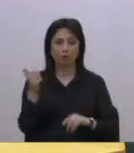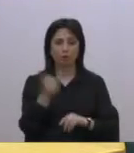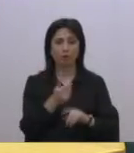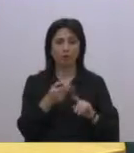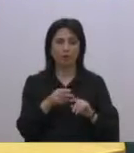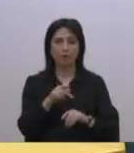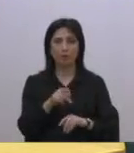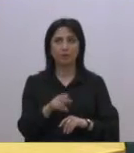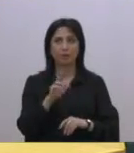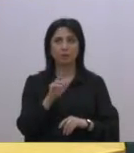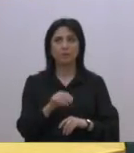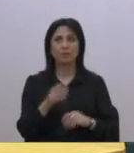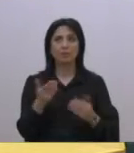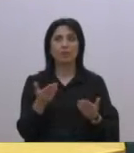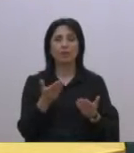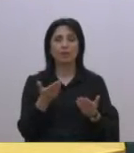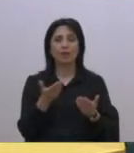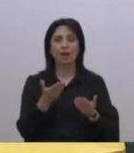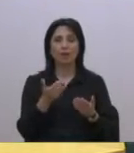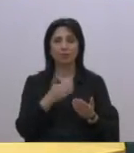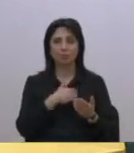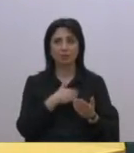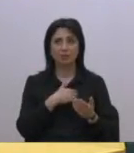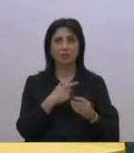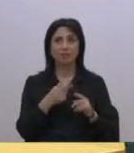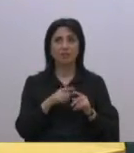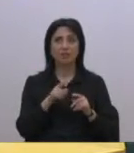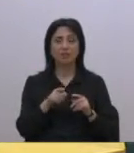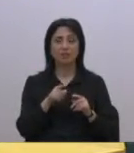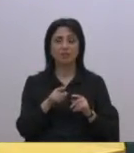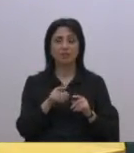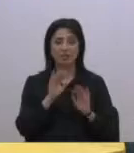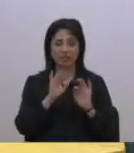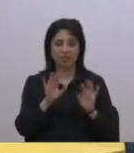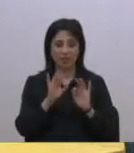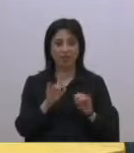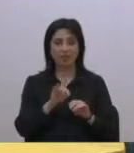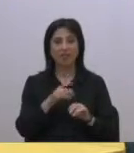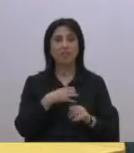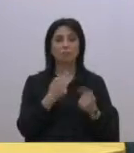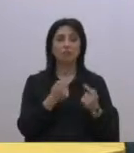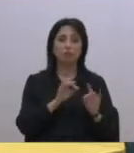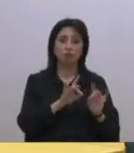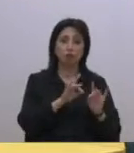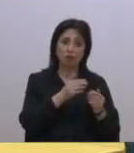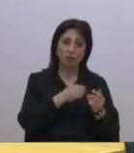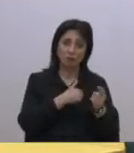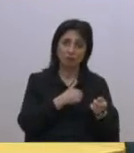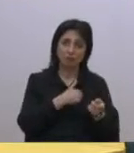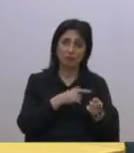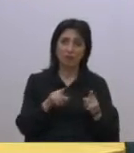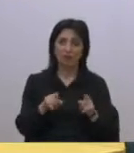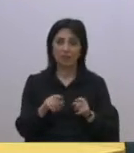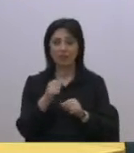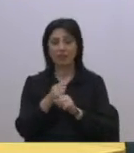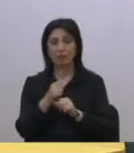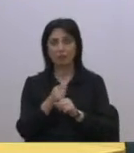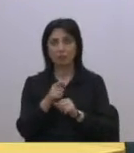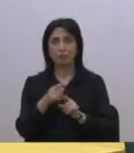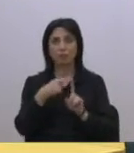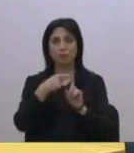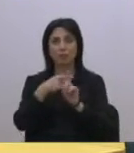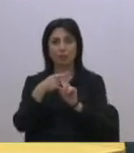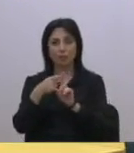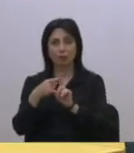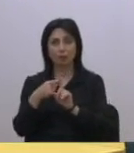და რაღაცნაირად მინდა რომ ისიც გითხრათ, რაც ჩვენთვის მნიშვნელოვანია და თან ეს გავაკეთო რაღაცა